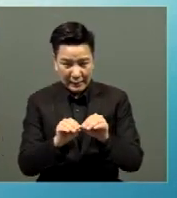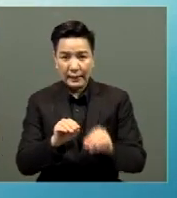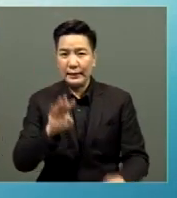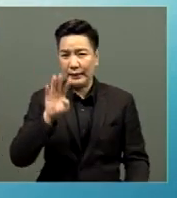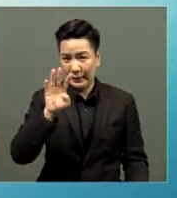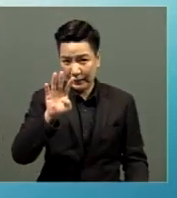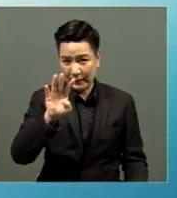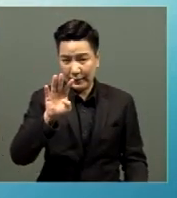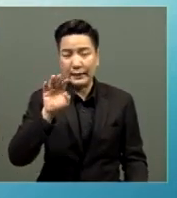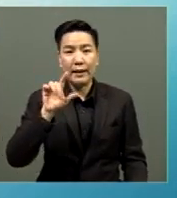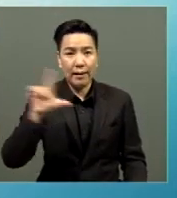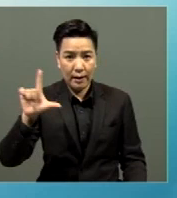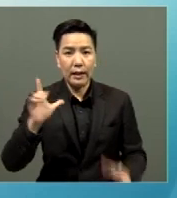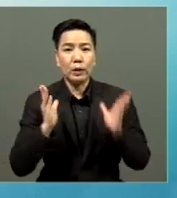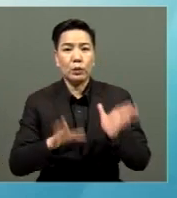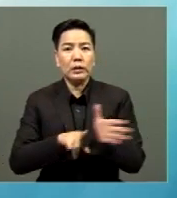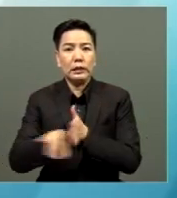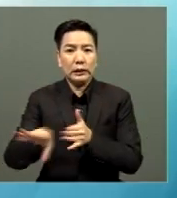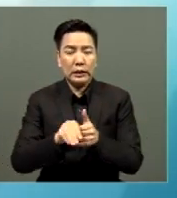นะครับซึ่งอีกไม่กี่วันนี้น่าจะแตะเข้าไปที่4